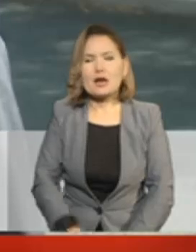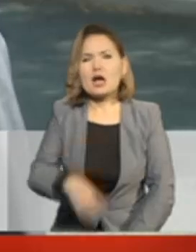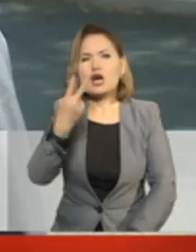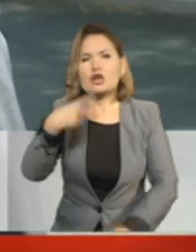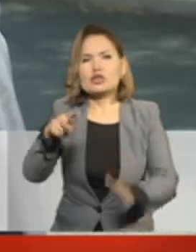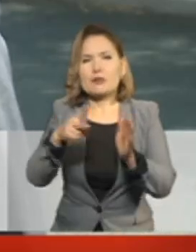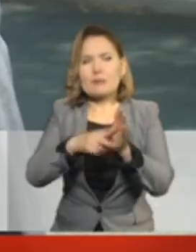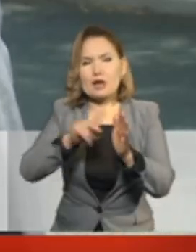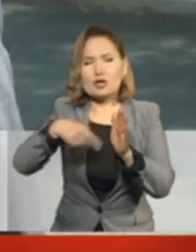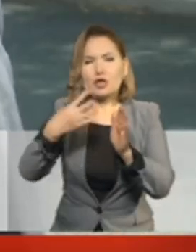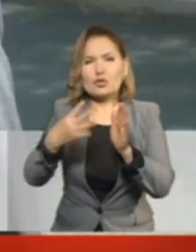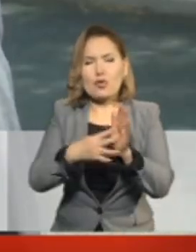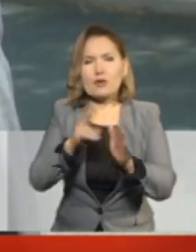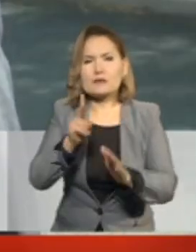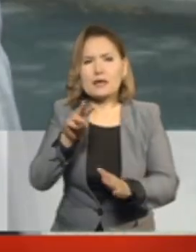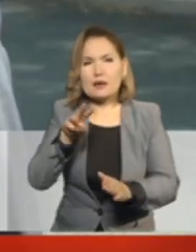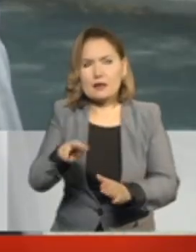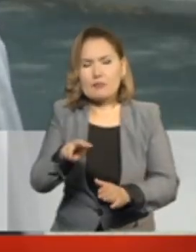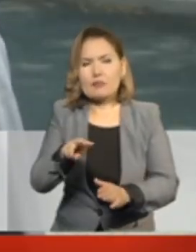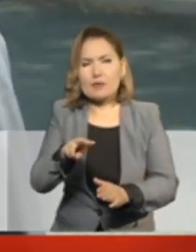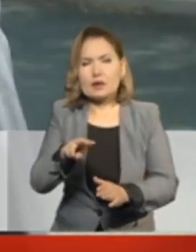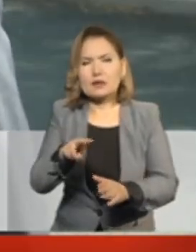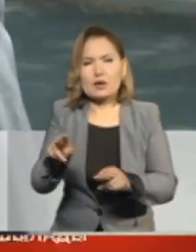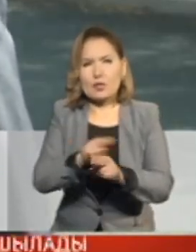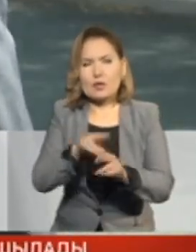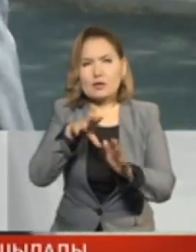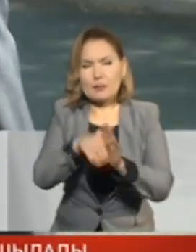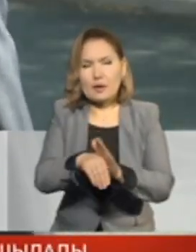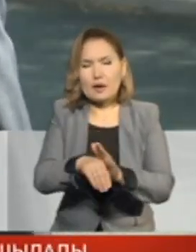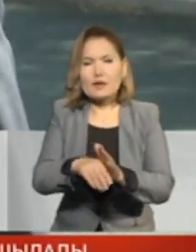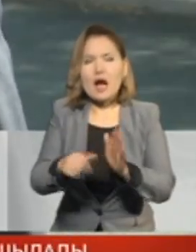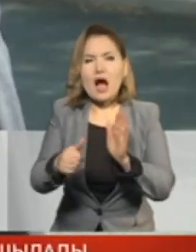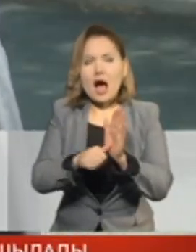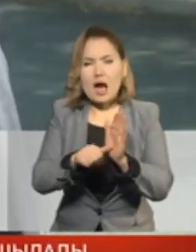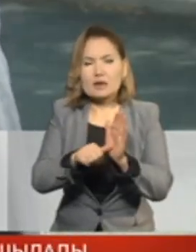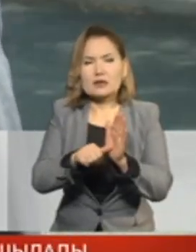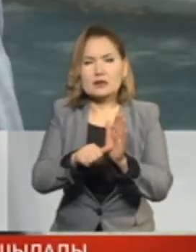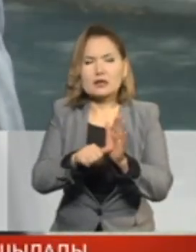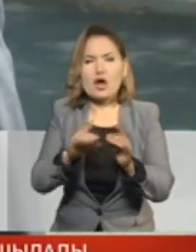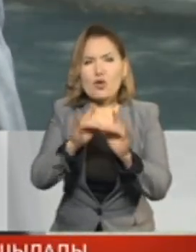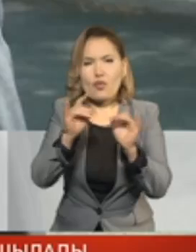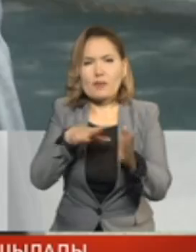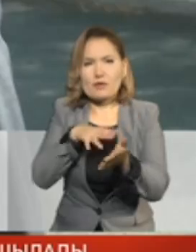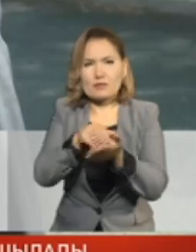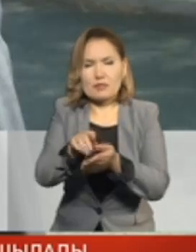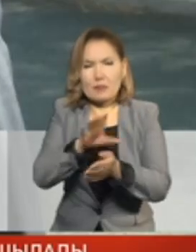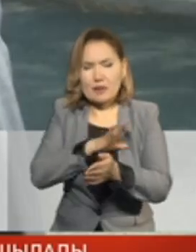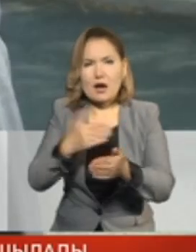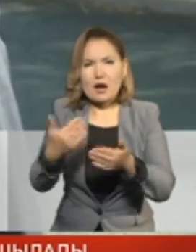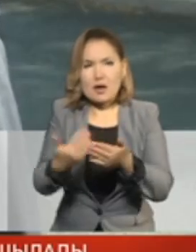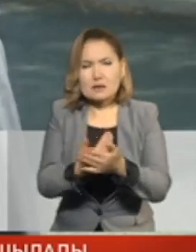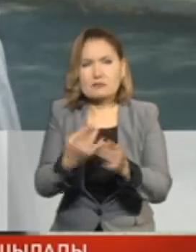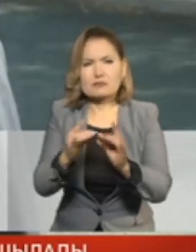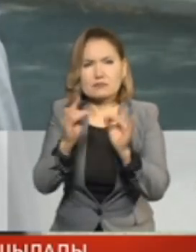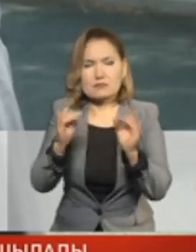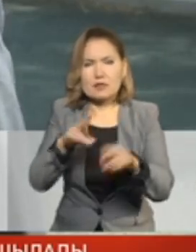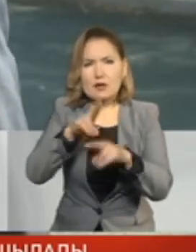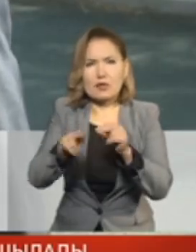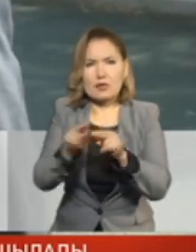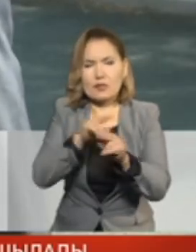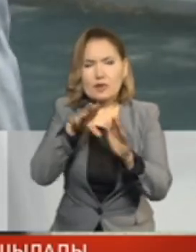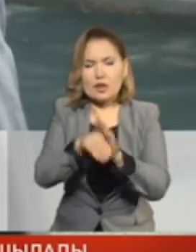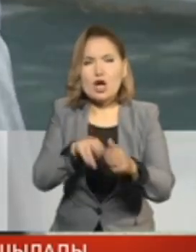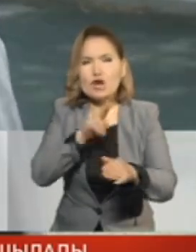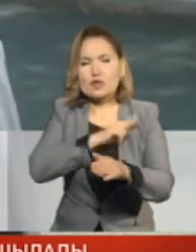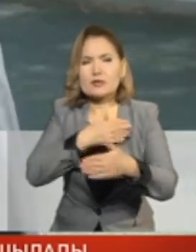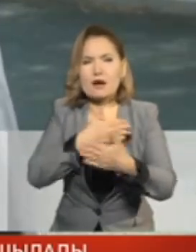27-9 шақырымды қарайды және оның ішінде біздің зардап шеккен 6 көпіріміз де бар. Бізде қазіргі таңда 4 аудан бойынша жұмыстары жақсы